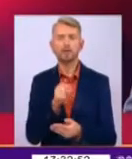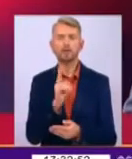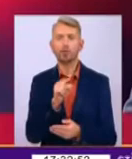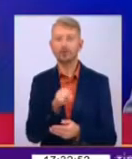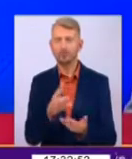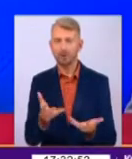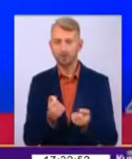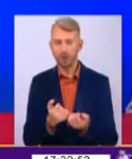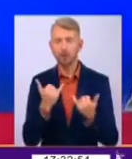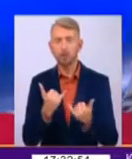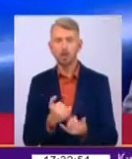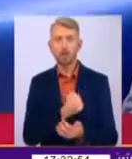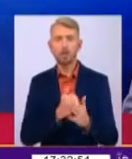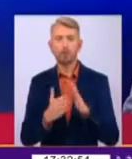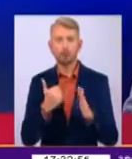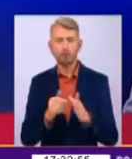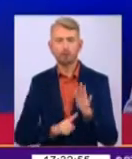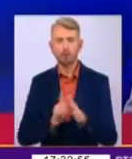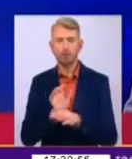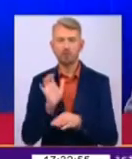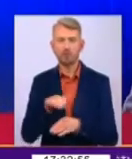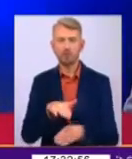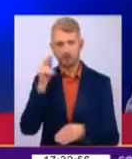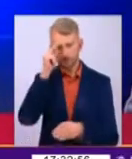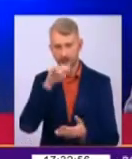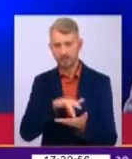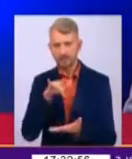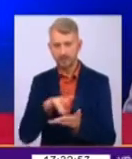І сьогодні новобранців починають відправляти в навчальні центри,